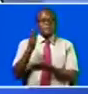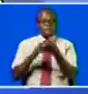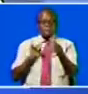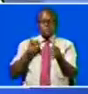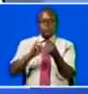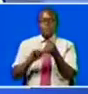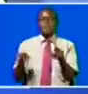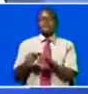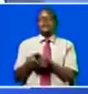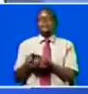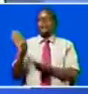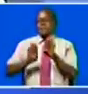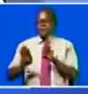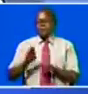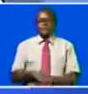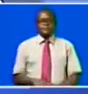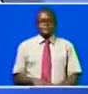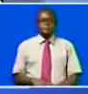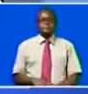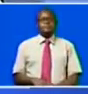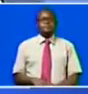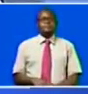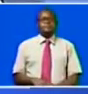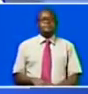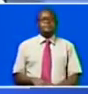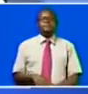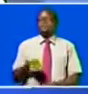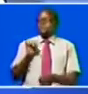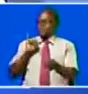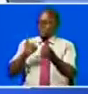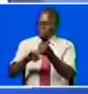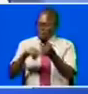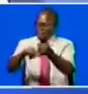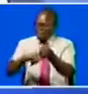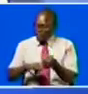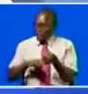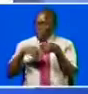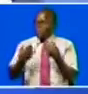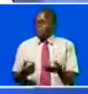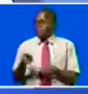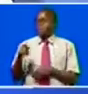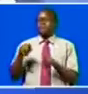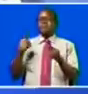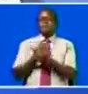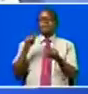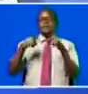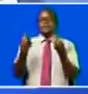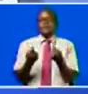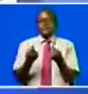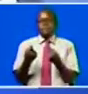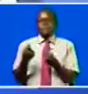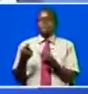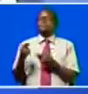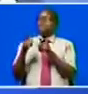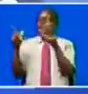na hizo tabia. Sasa hapa kitandawili kinaingia pale, unapata pengine huyo mwanamke umeoa ama mwanaume umeoa naye ni kabila tofauti. Watu wanakoroga